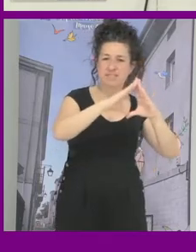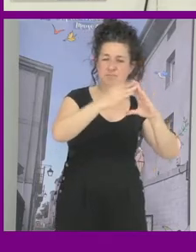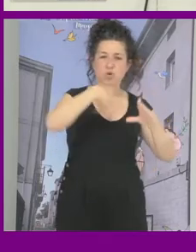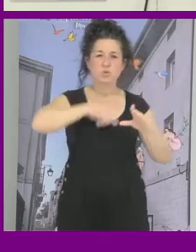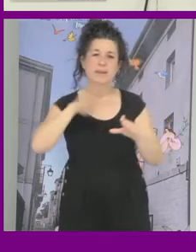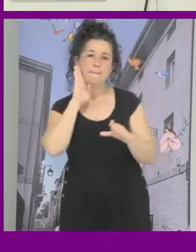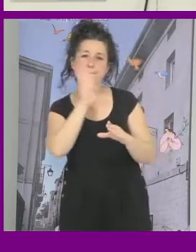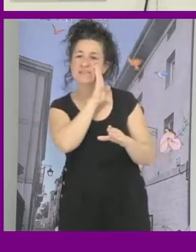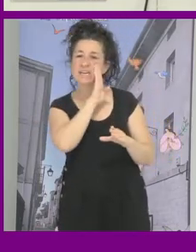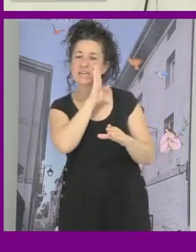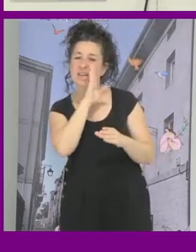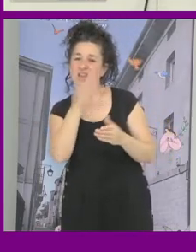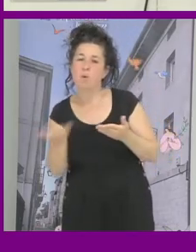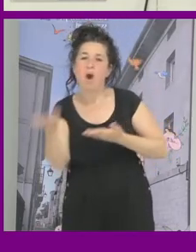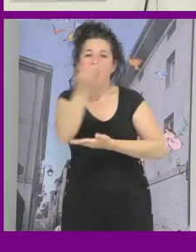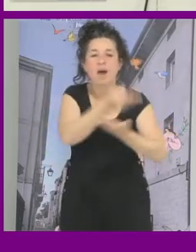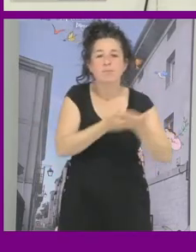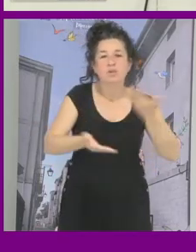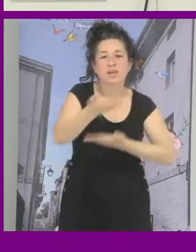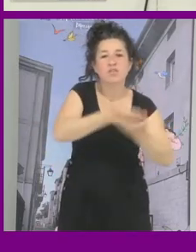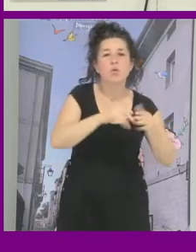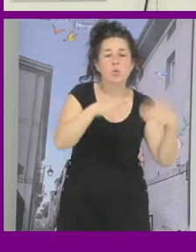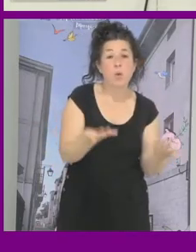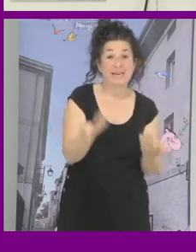ekarpen egiten dugun amatasunera, bai?